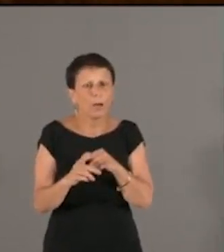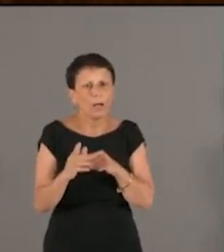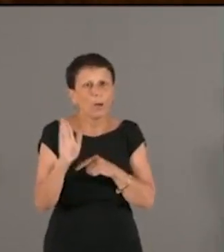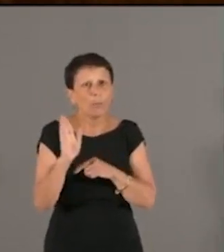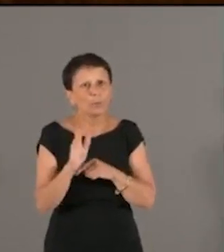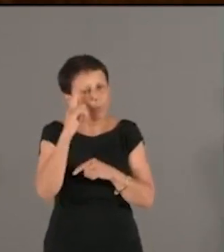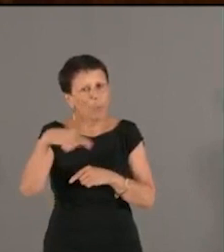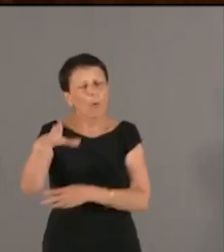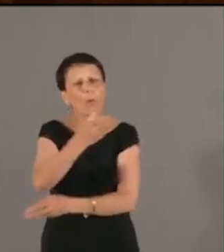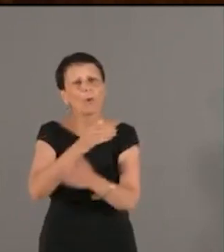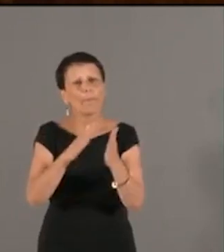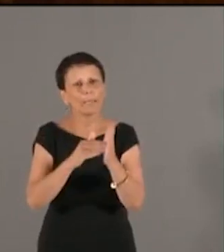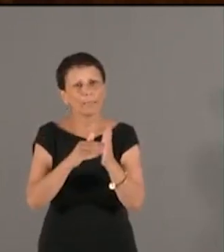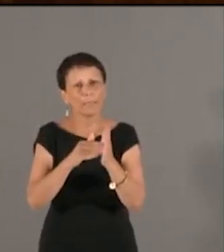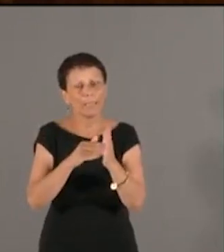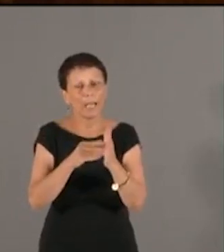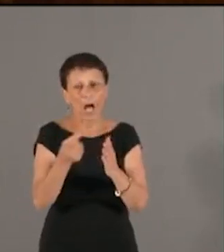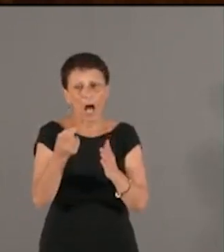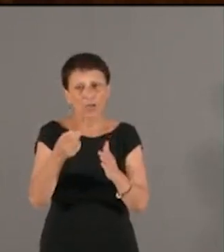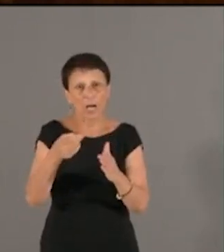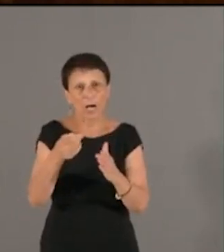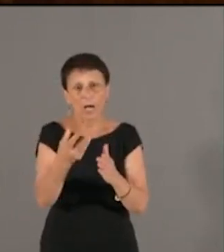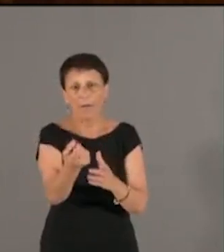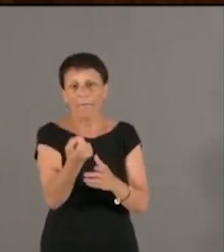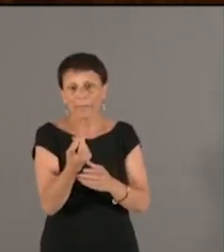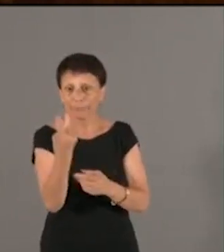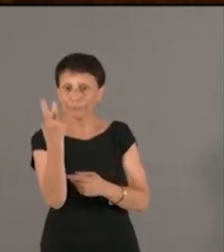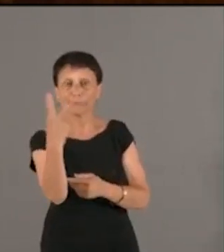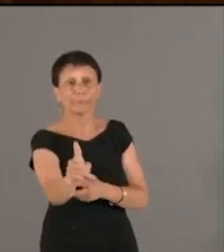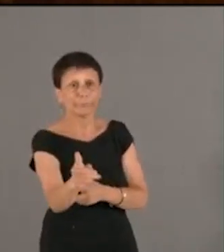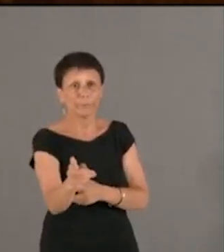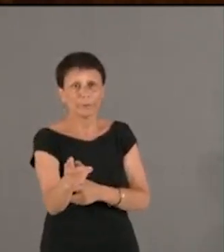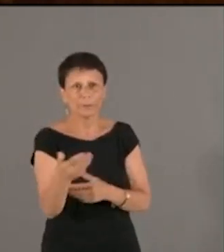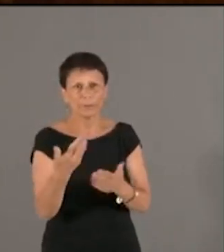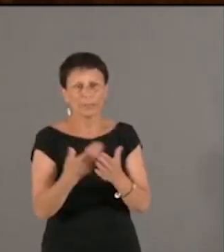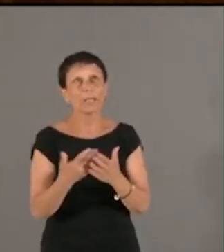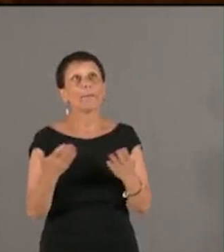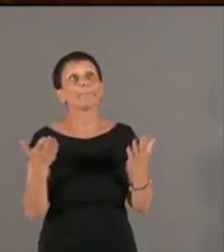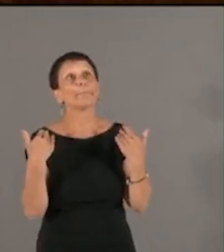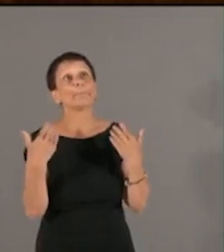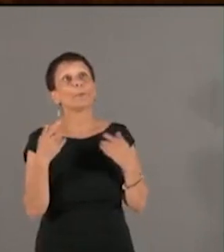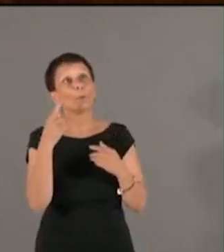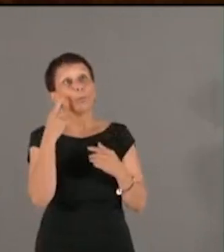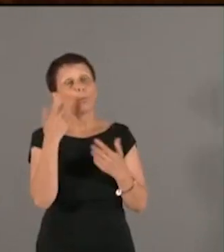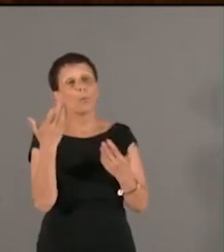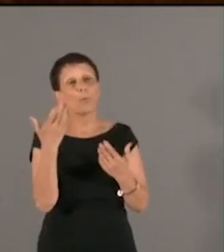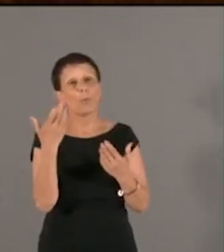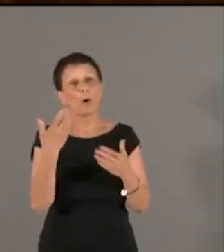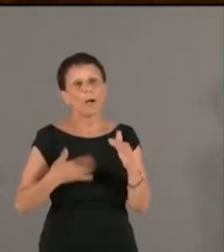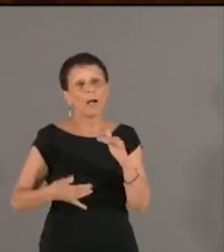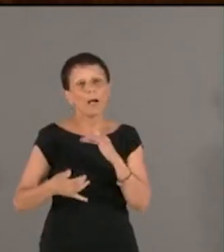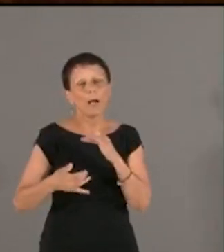les Marseillais et qui ont été pris dans la poche des Marseillais. Quel appel d'air supplémentaire lancé aux candidats